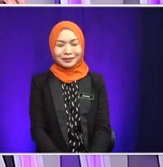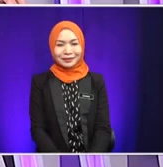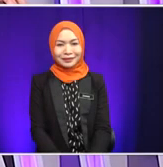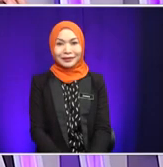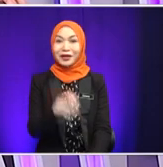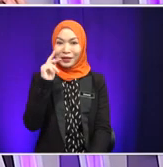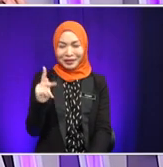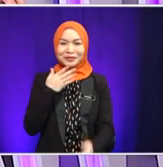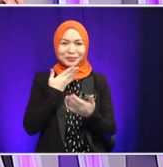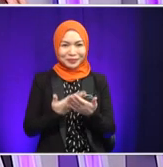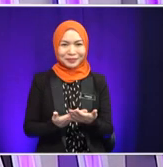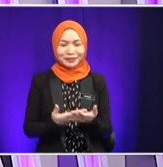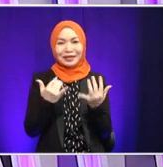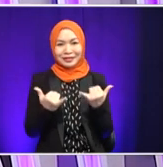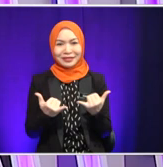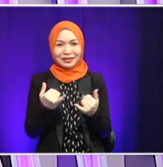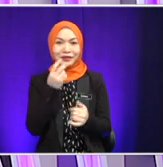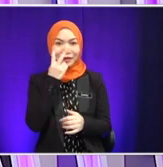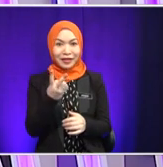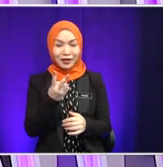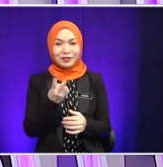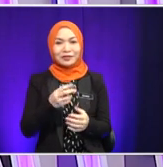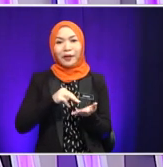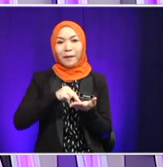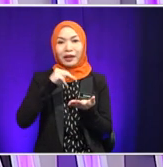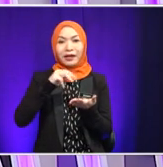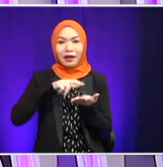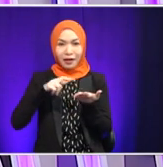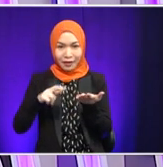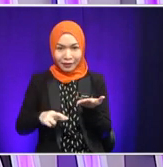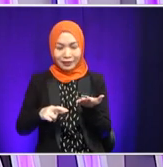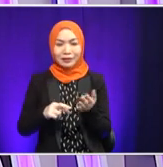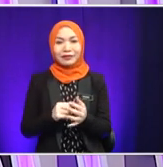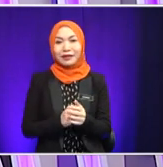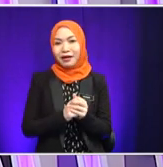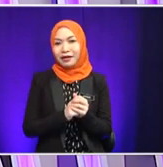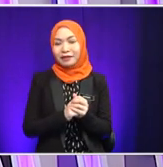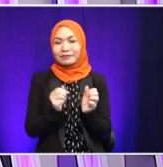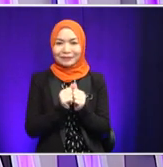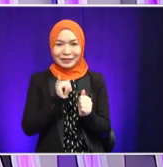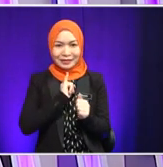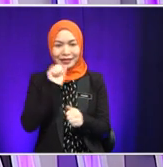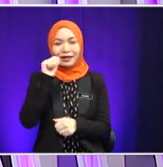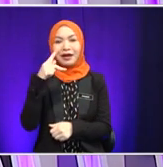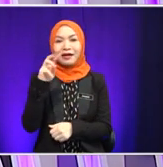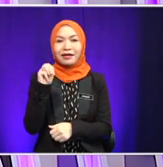Oke Baik masih lagi menyaksikan slot menengah rendah bersama dengan saya Akma Nazri dan juga Cikgu